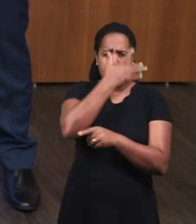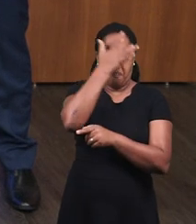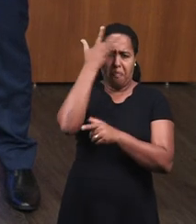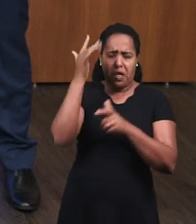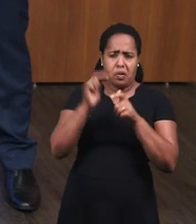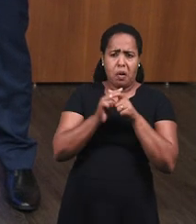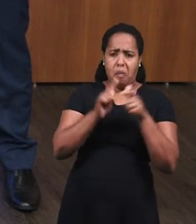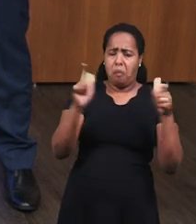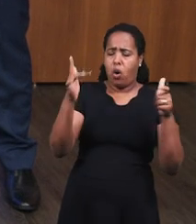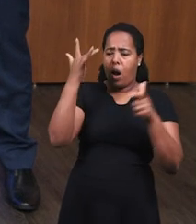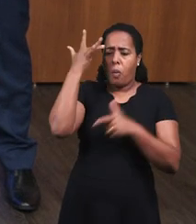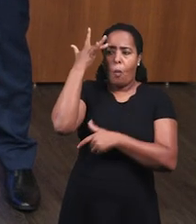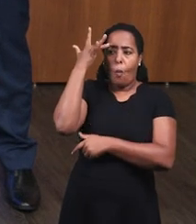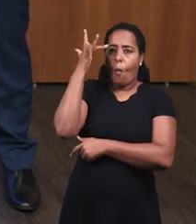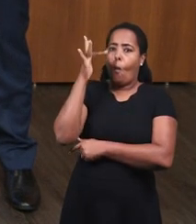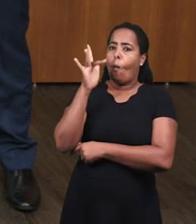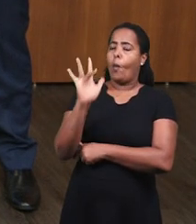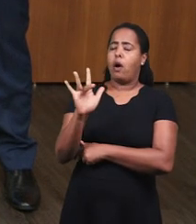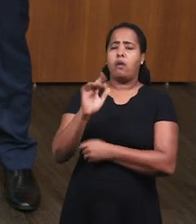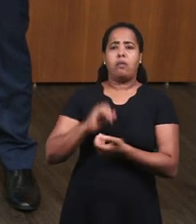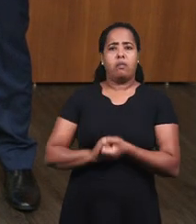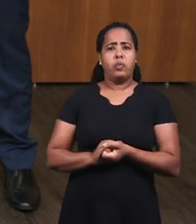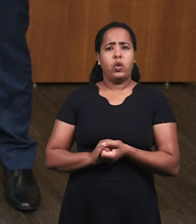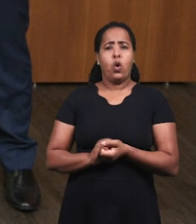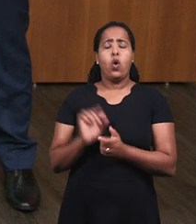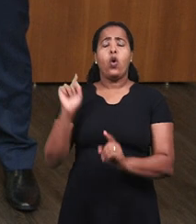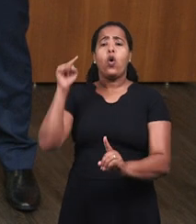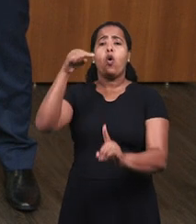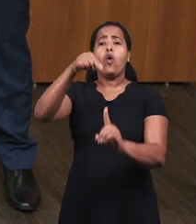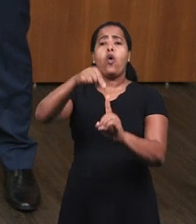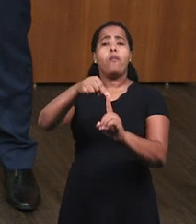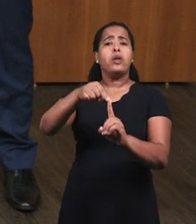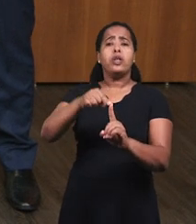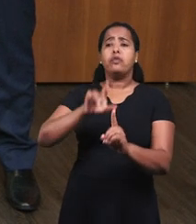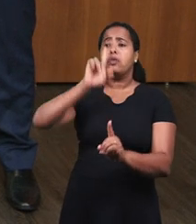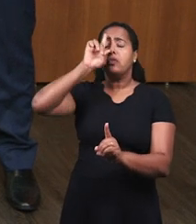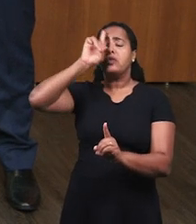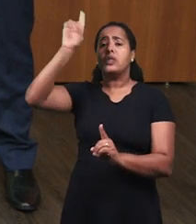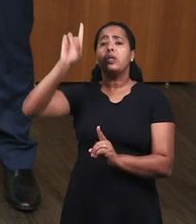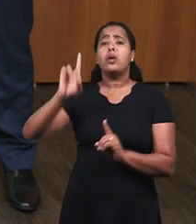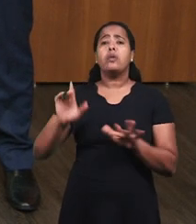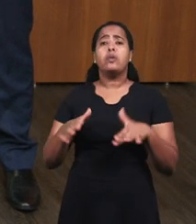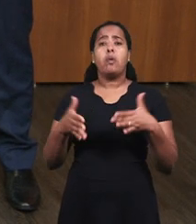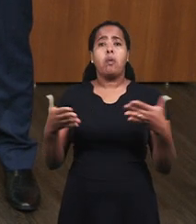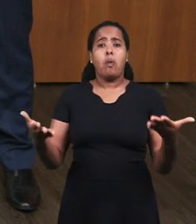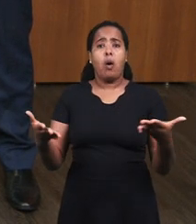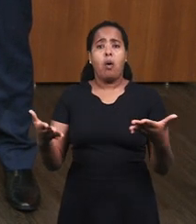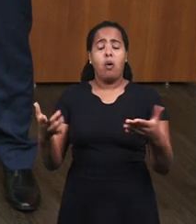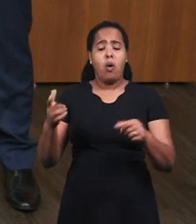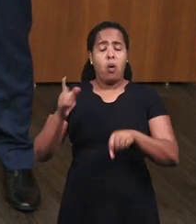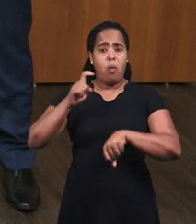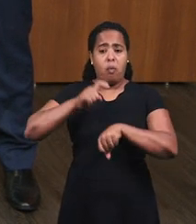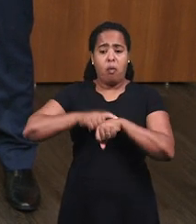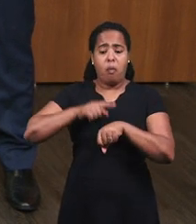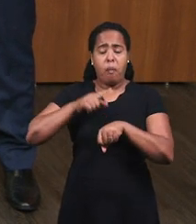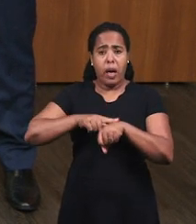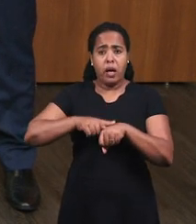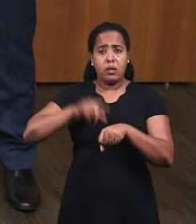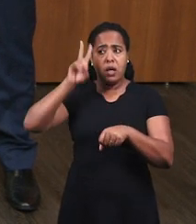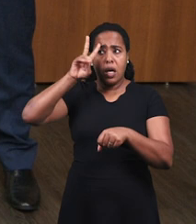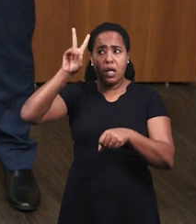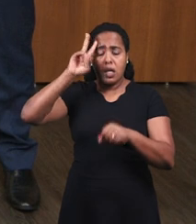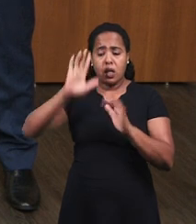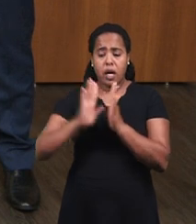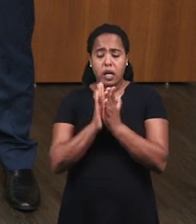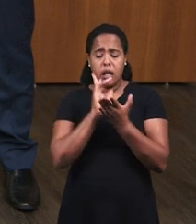Mais beaucoup n'ont pas encore compris cela. Quel a été l'objectif de Dieu quand il a construit l'histoire